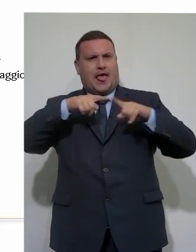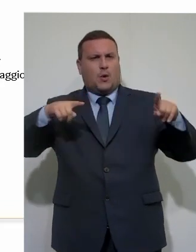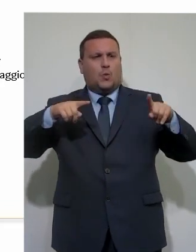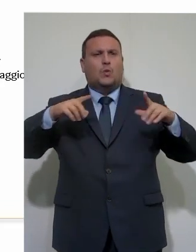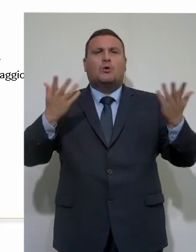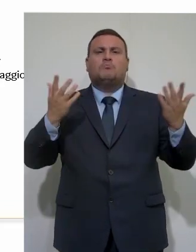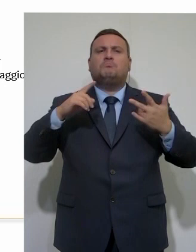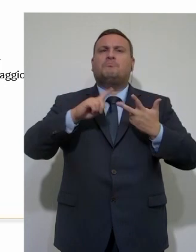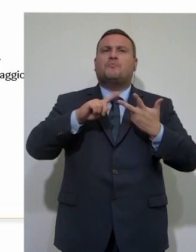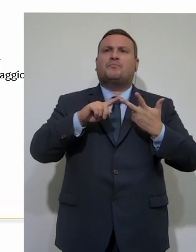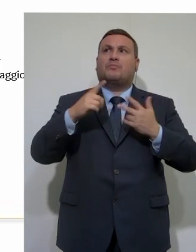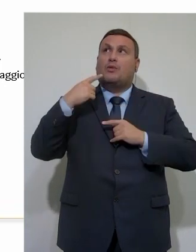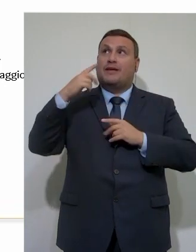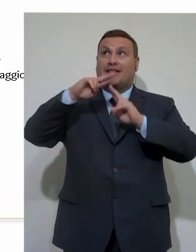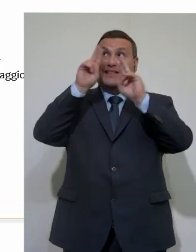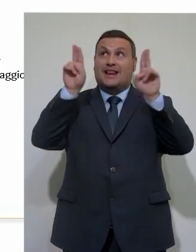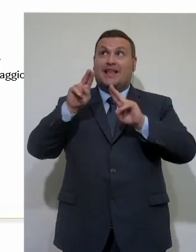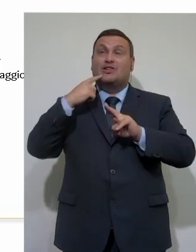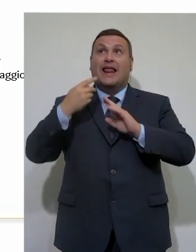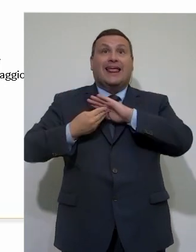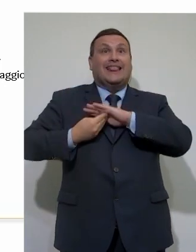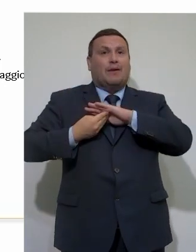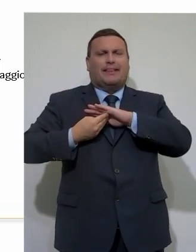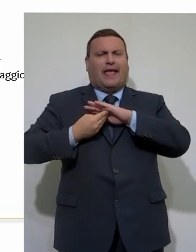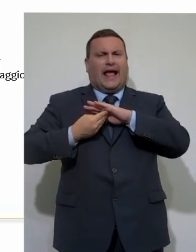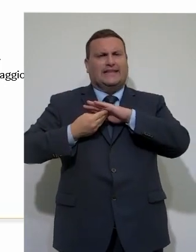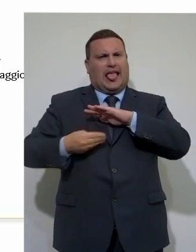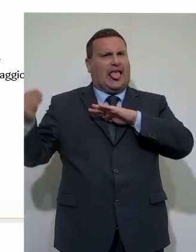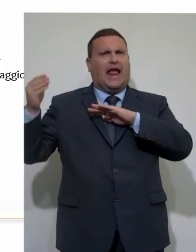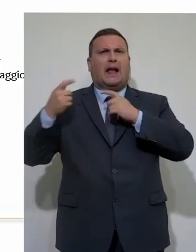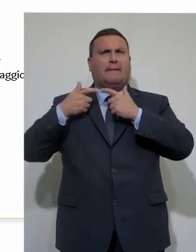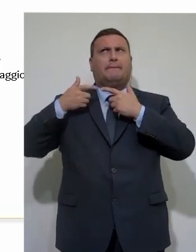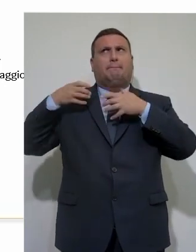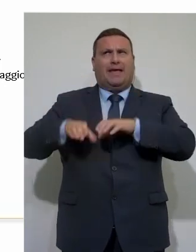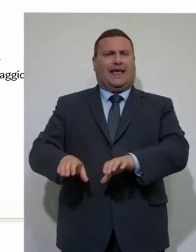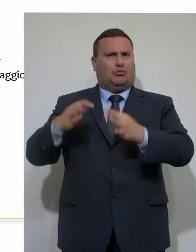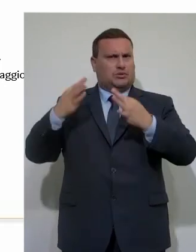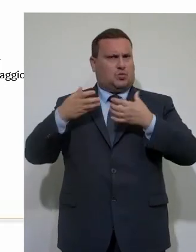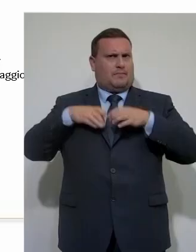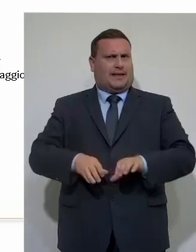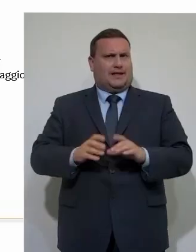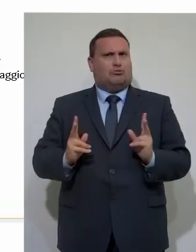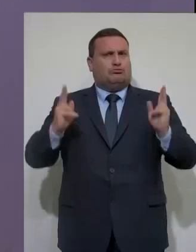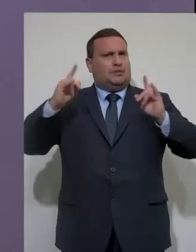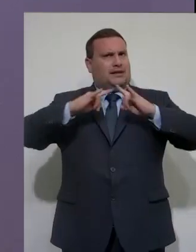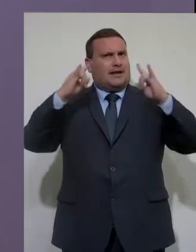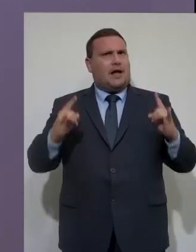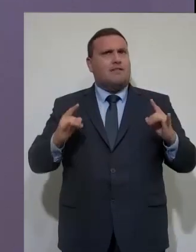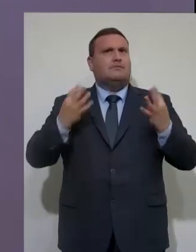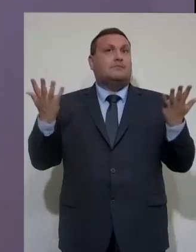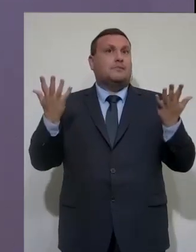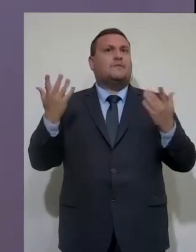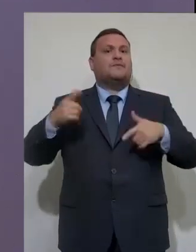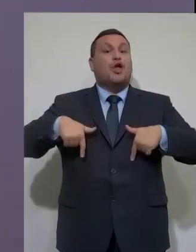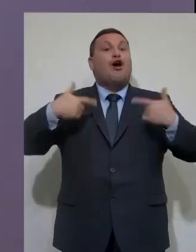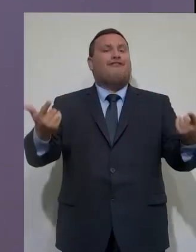dipendenza dall'internazionale ovviamente dell'Italia in questo segmento e una progressiva riduzione dell'offerta.